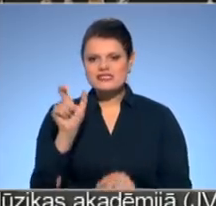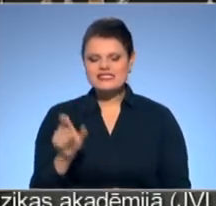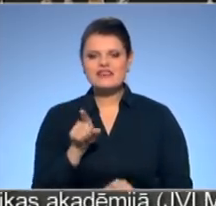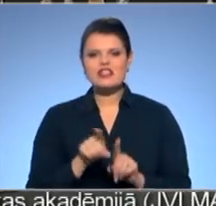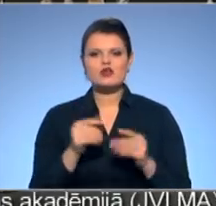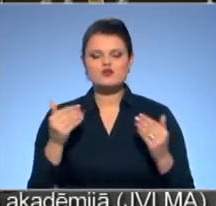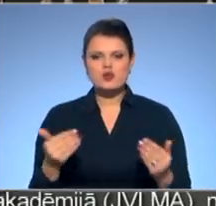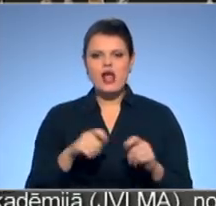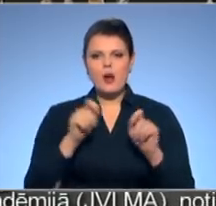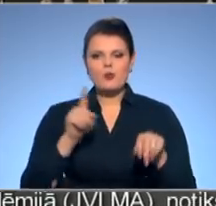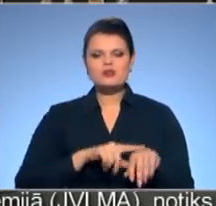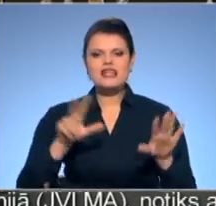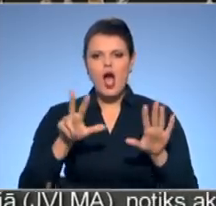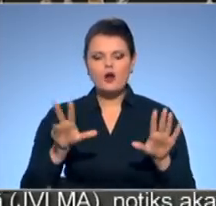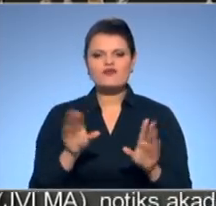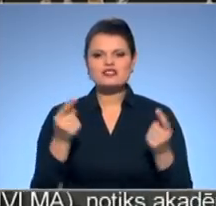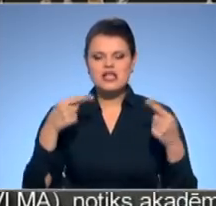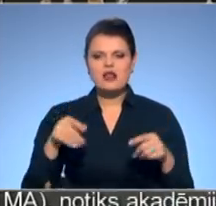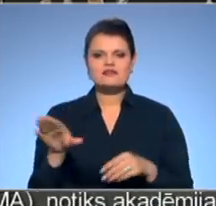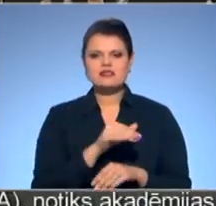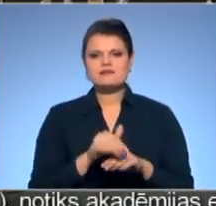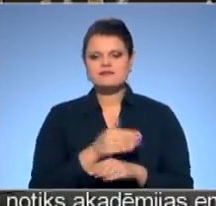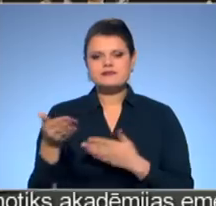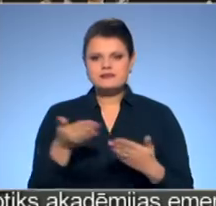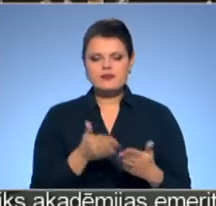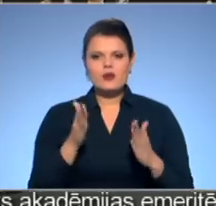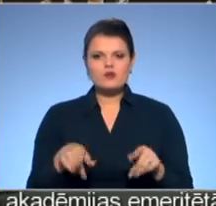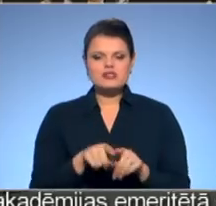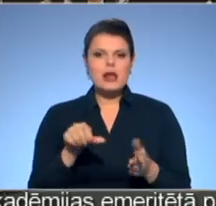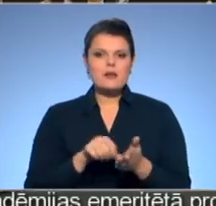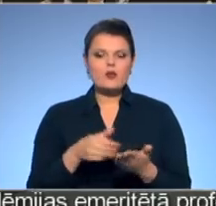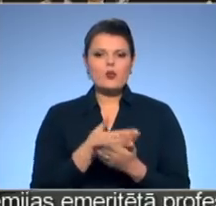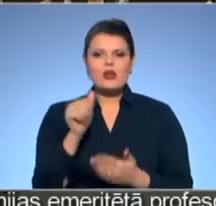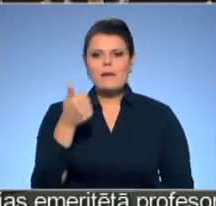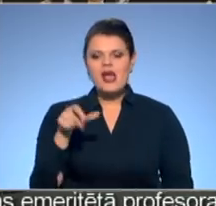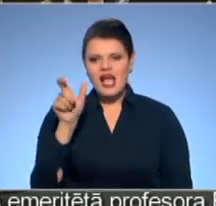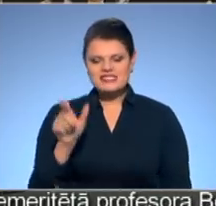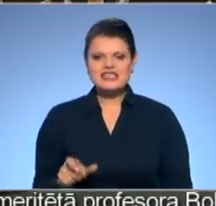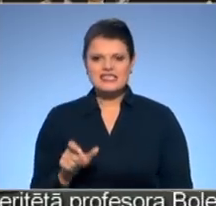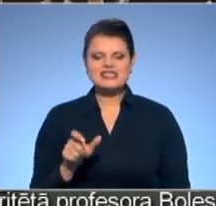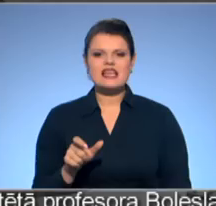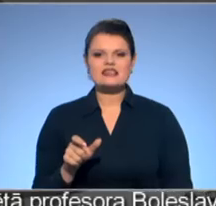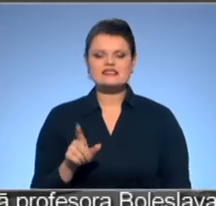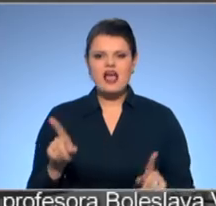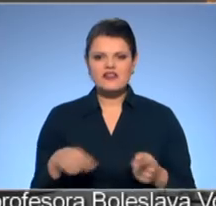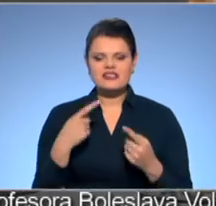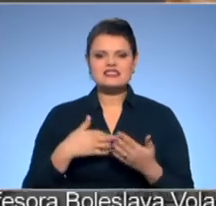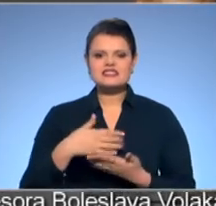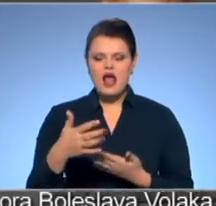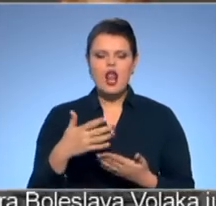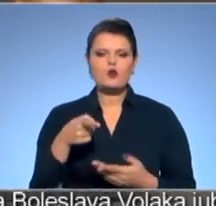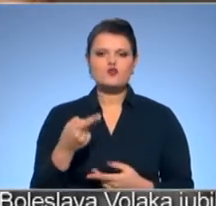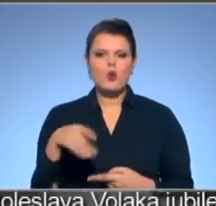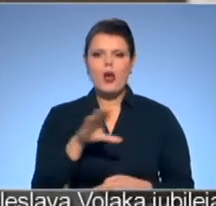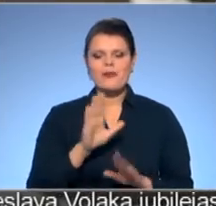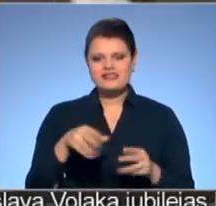šodien atklāšanā pukslīn 8:00 visu laipni aicināta būs arī performance, kur māksliniece attīstīs tālāk to, ko